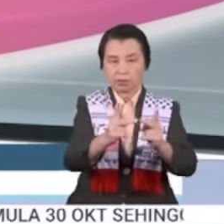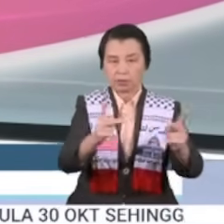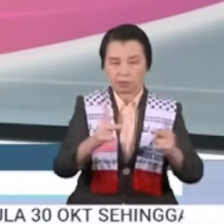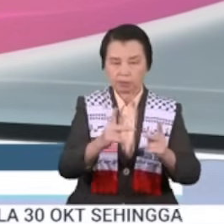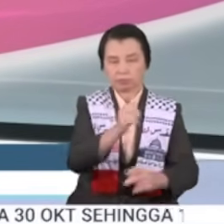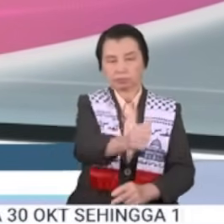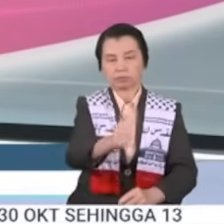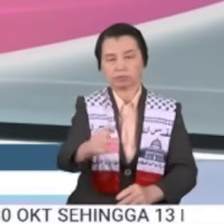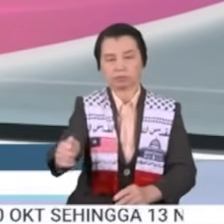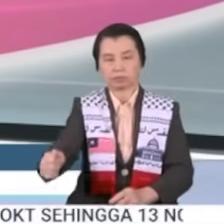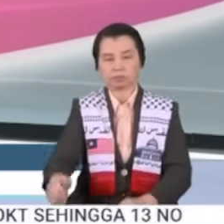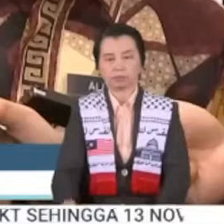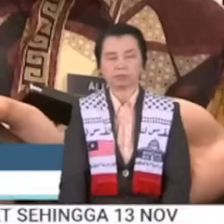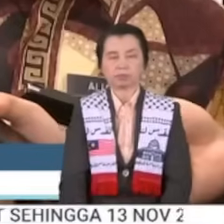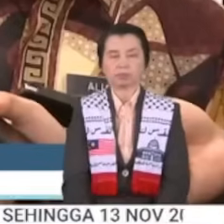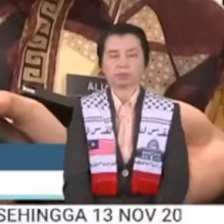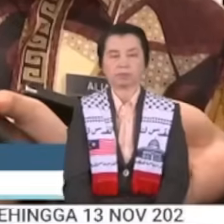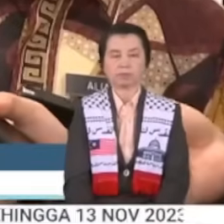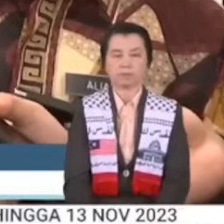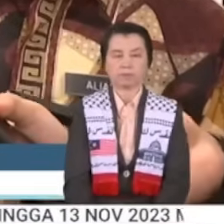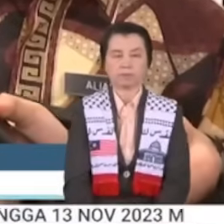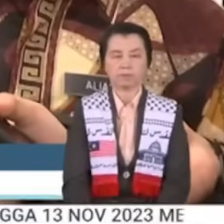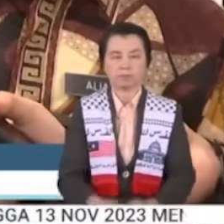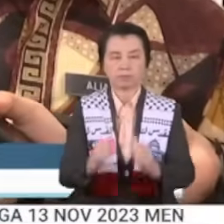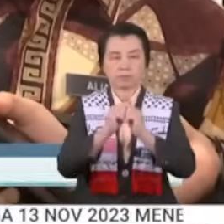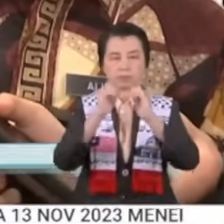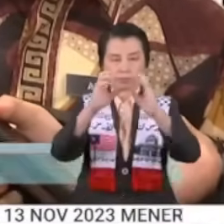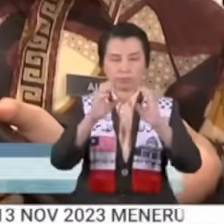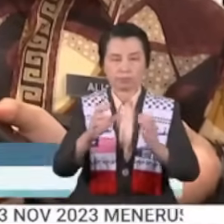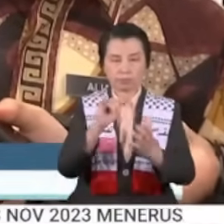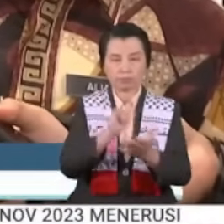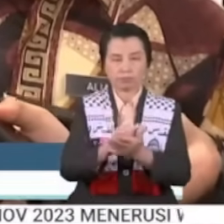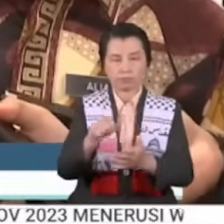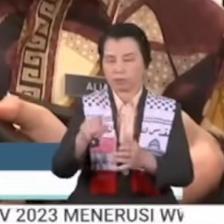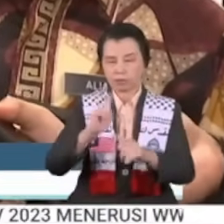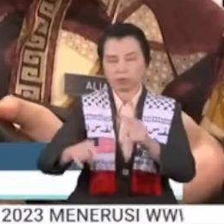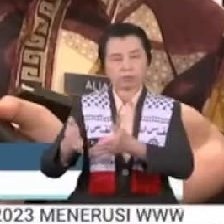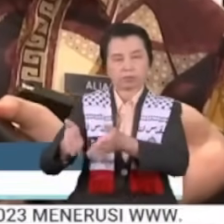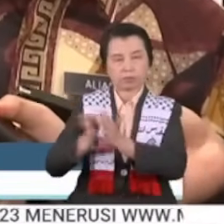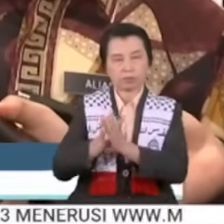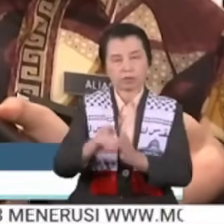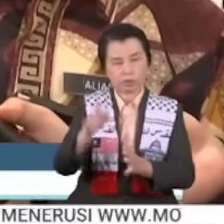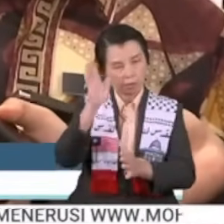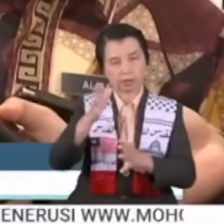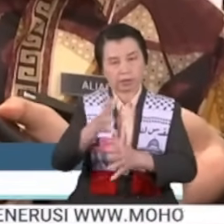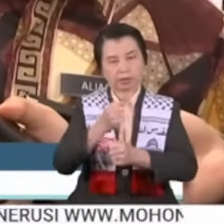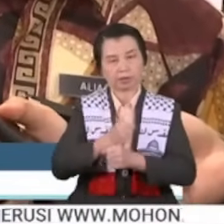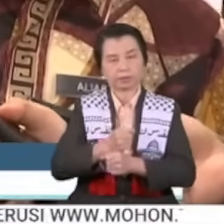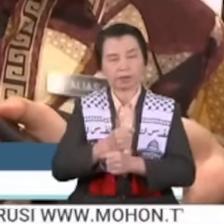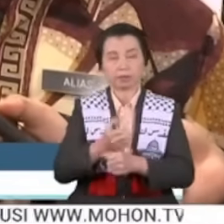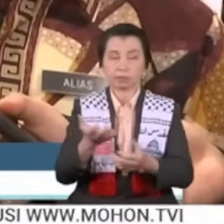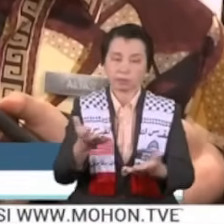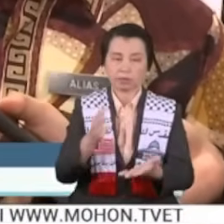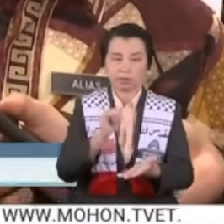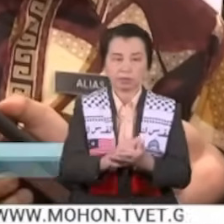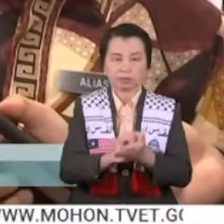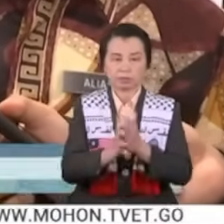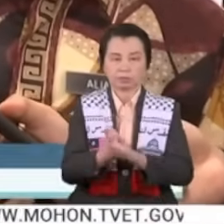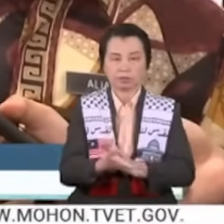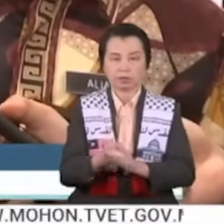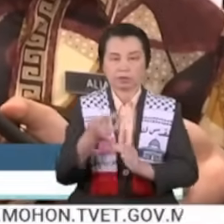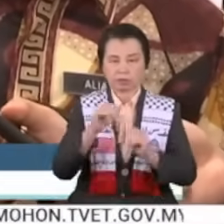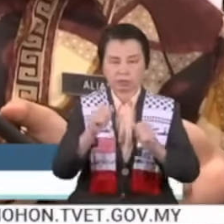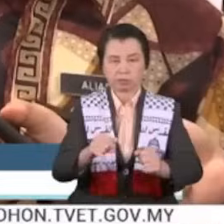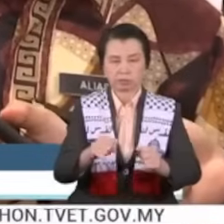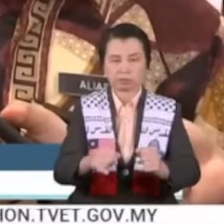kawasan masing-masing dengan kaedah ni dia tak payah mohon memang dia dapat kan jadi itu menjadikan